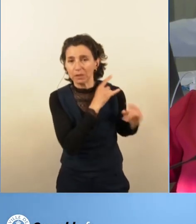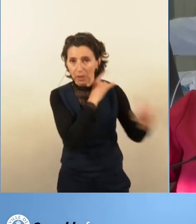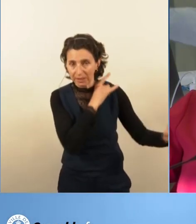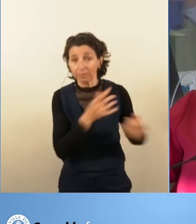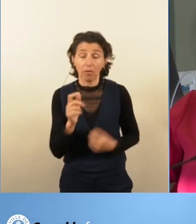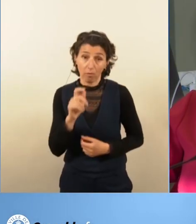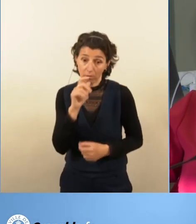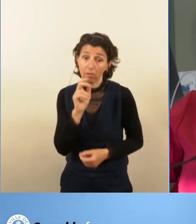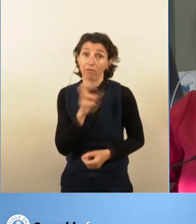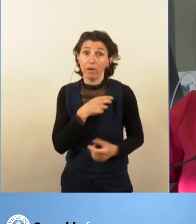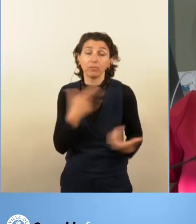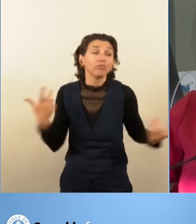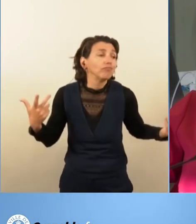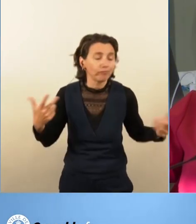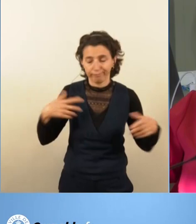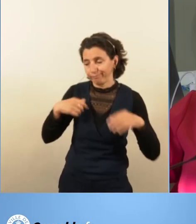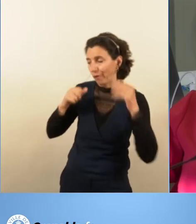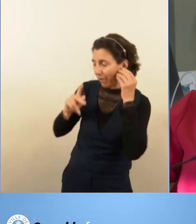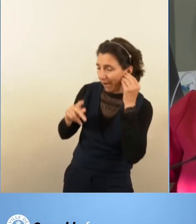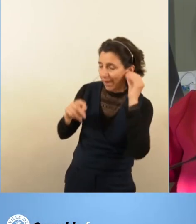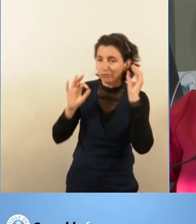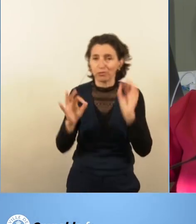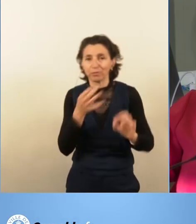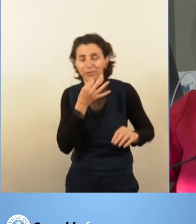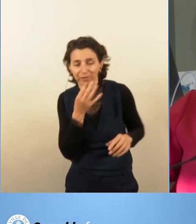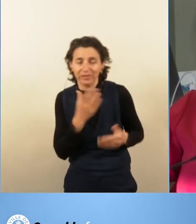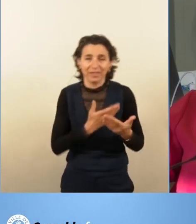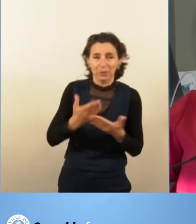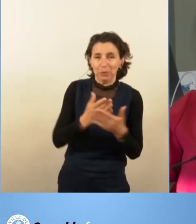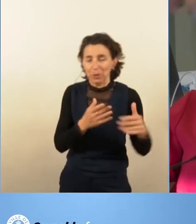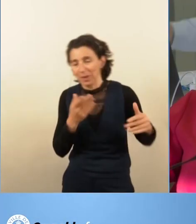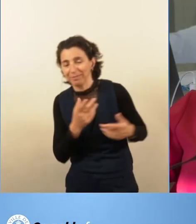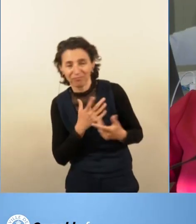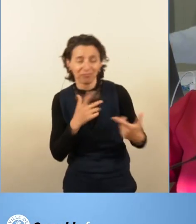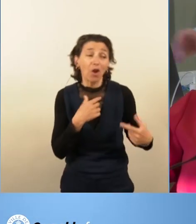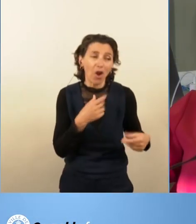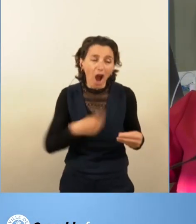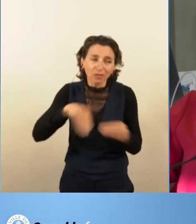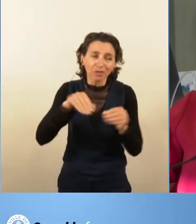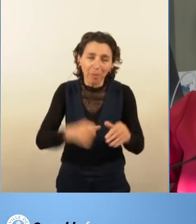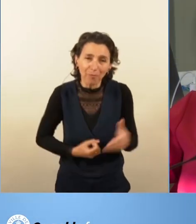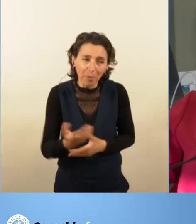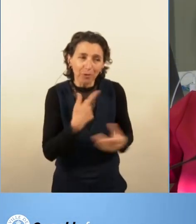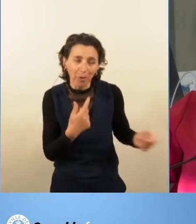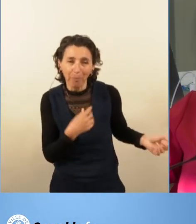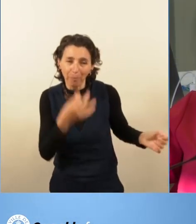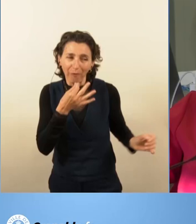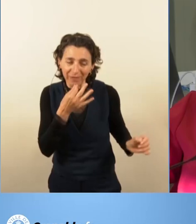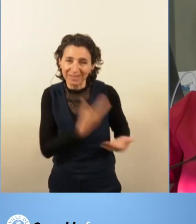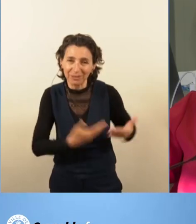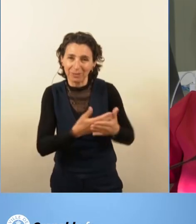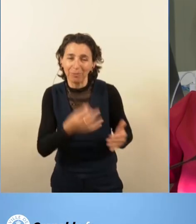c'est une bonne chose c'est de bonne guerre de votre part mais il est important de souligner que c'est surtout totalement intéressé et qu'enfin cet hôtel de ville va être